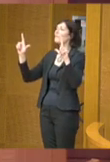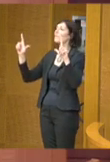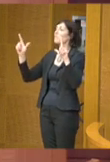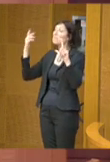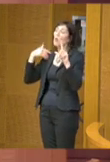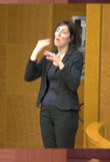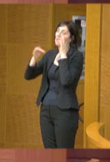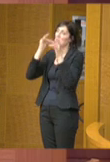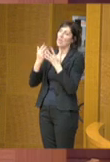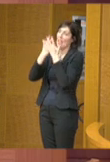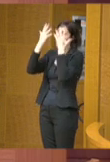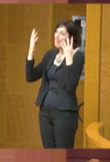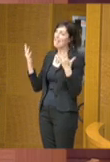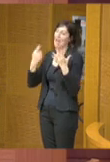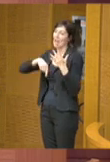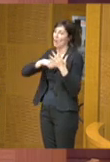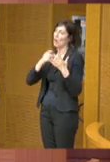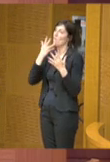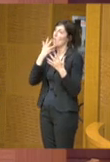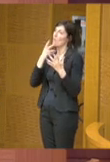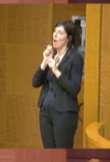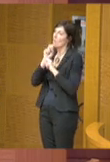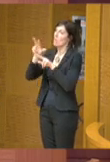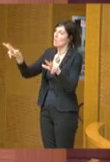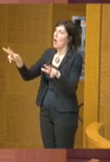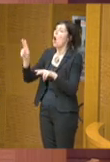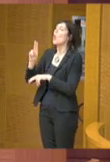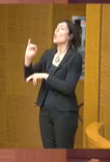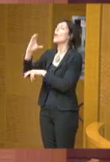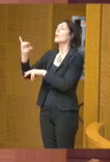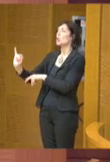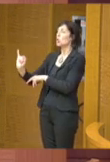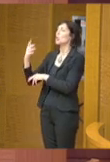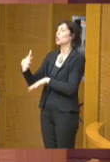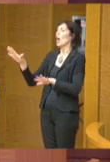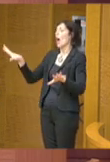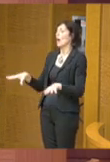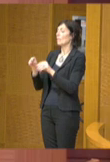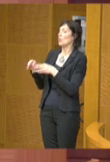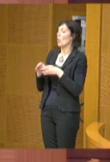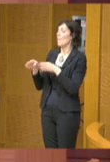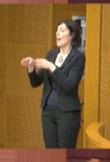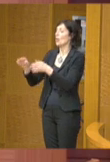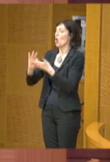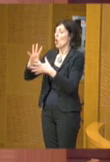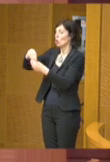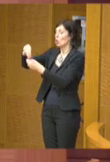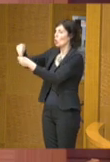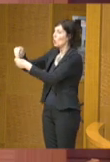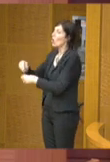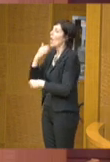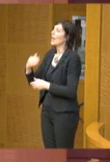eloquente su quello che noi vogliamo trasferire. Luigi ha iniziato un percorso nelle scuole attraverso i nostri centri di